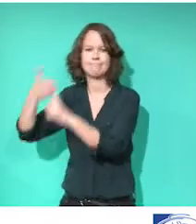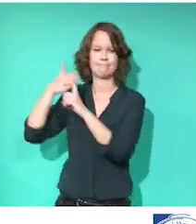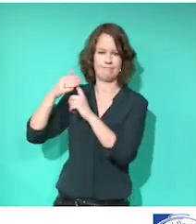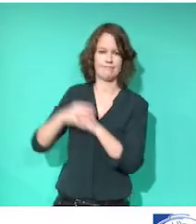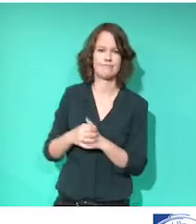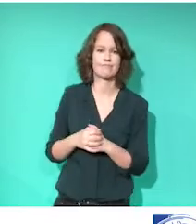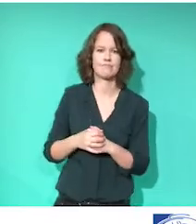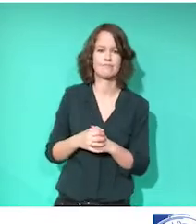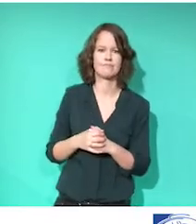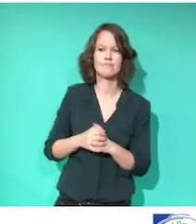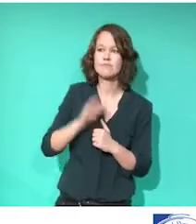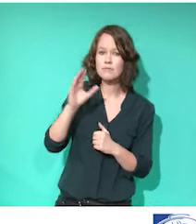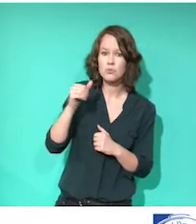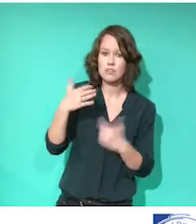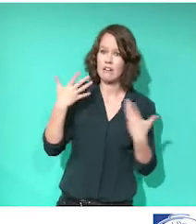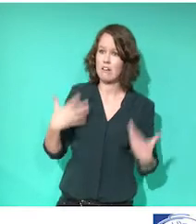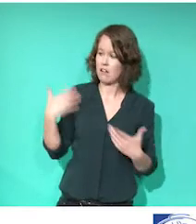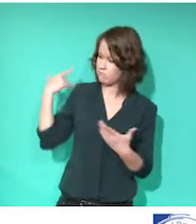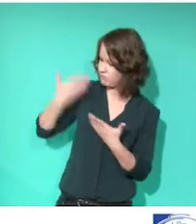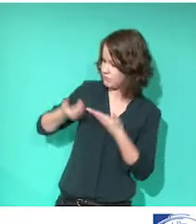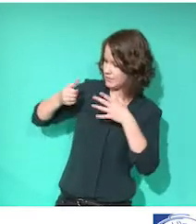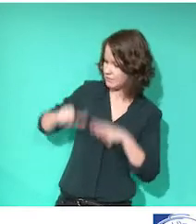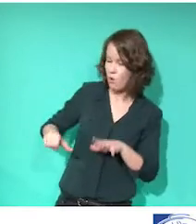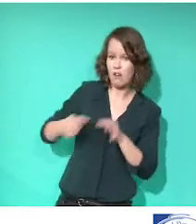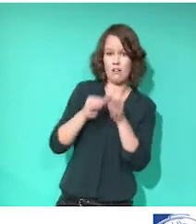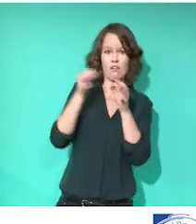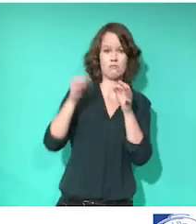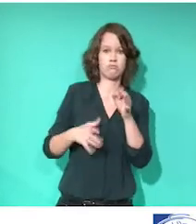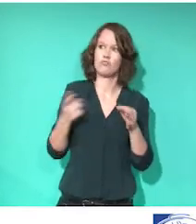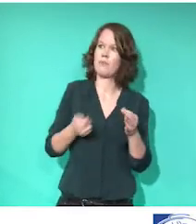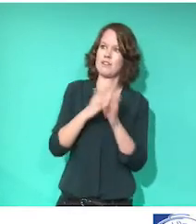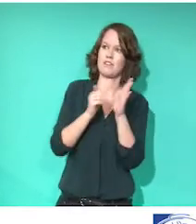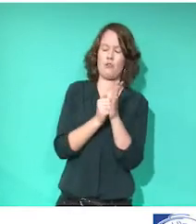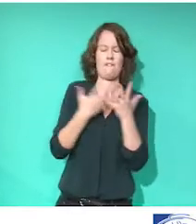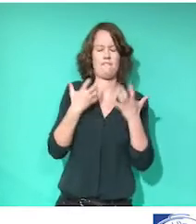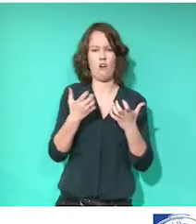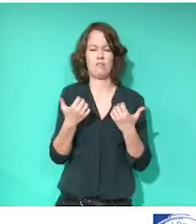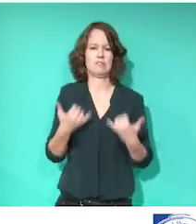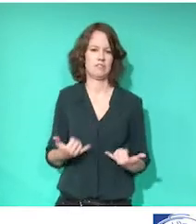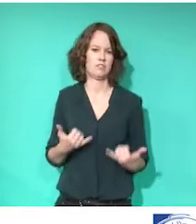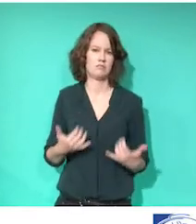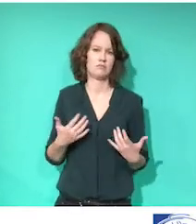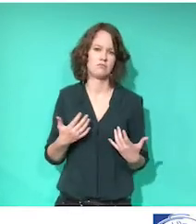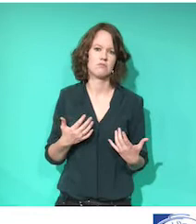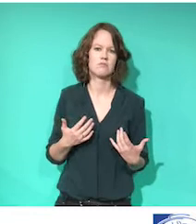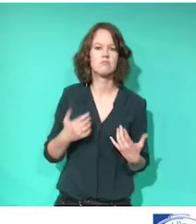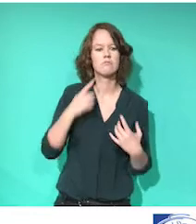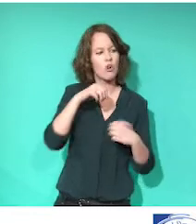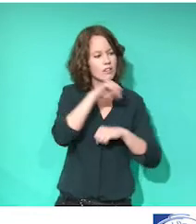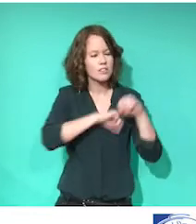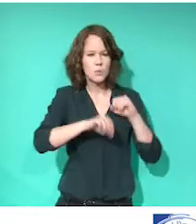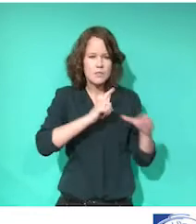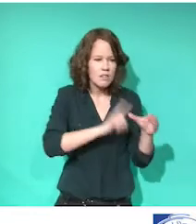le point d'orgue de ces 6 mois dans le lieu où la société civile se retrouve avec les organisations syndicales, les